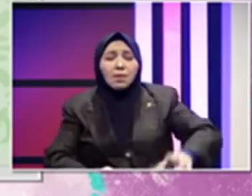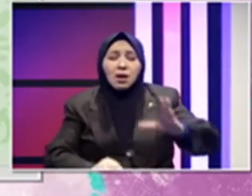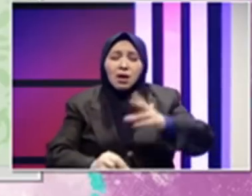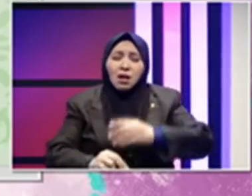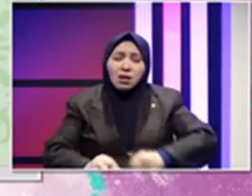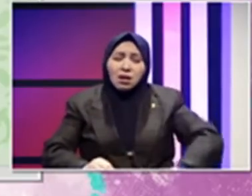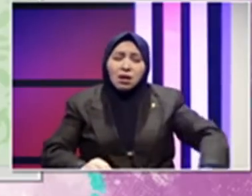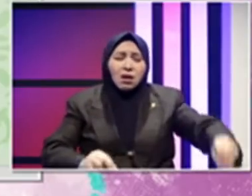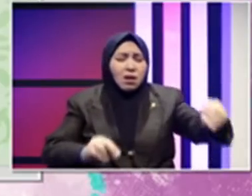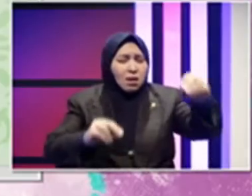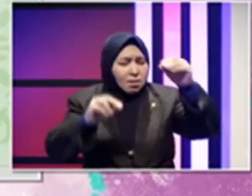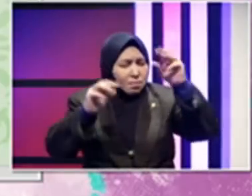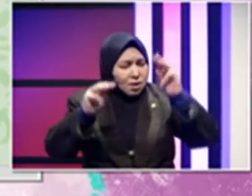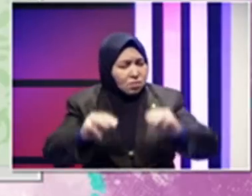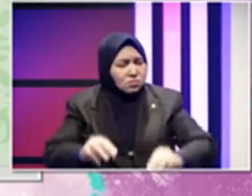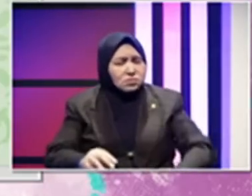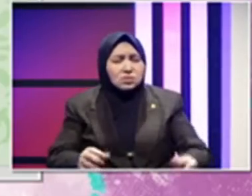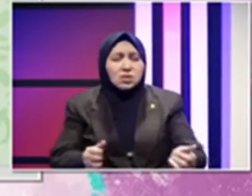من